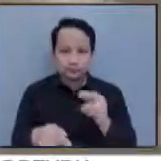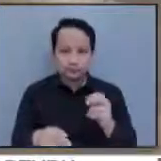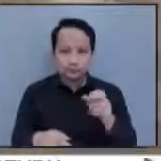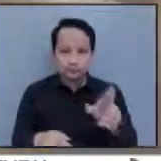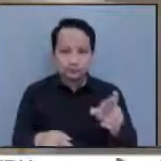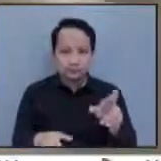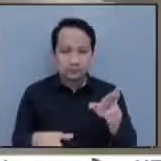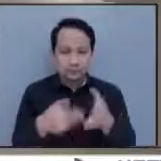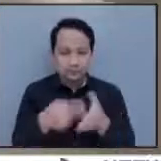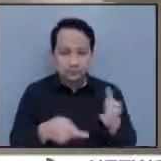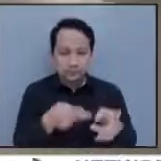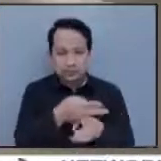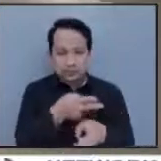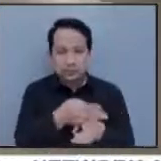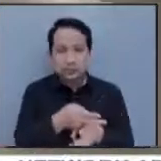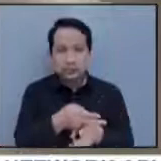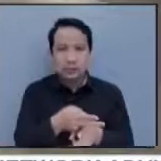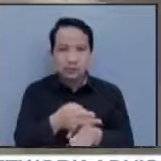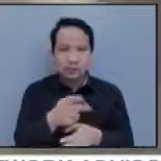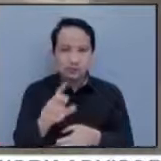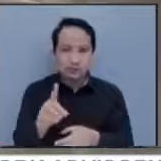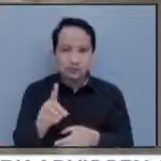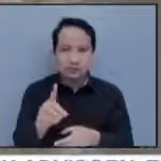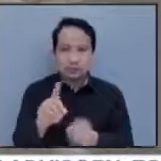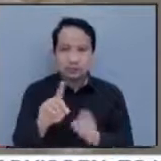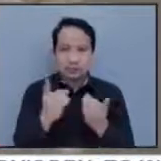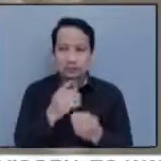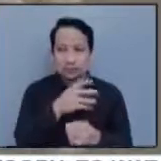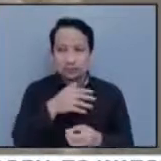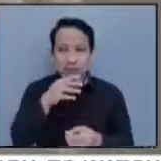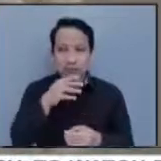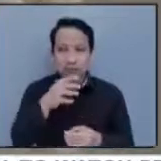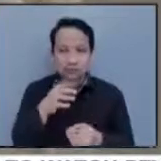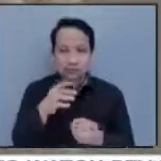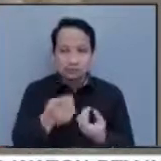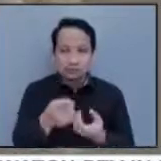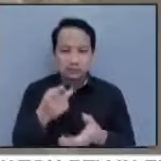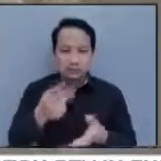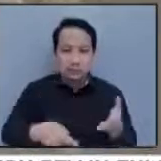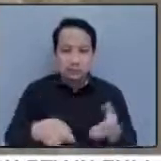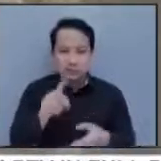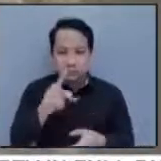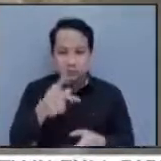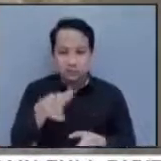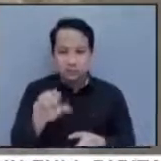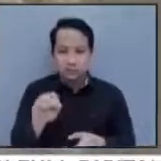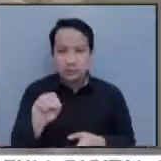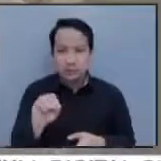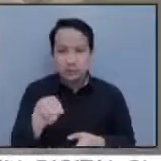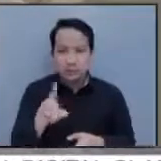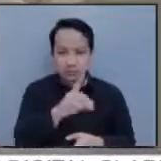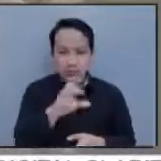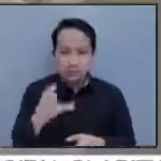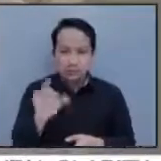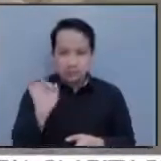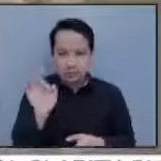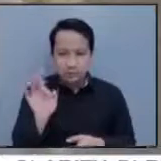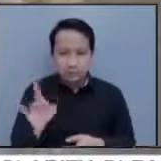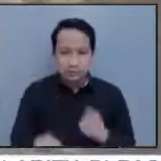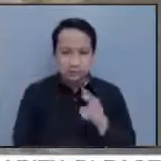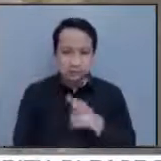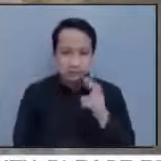price monitoring ng Department of Agriculture, ang presyo ng manok kada kilo naglalaro na sa 180 hanggang